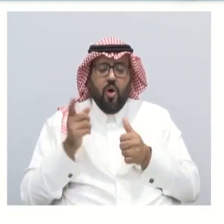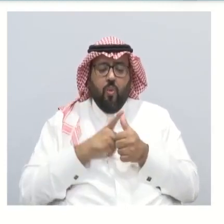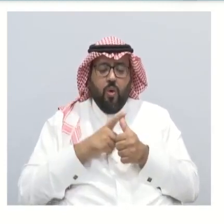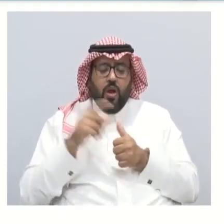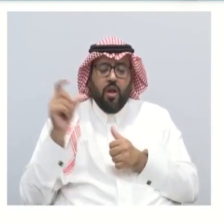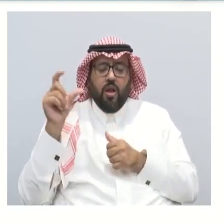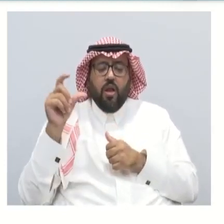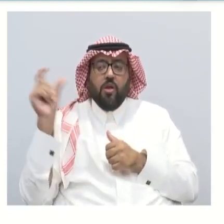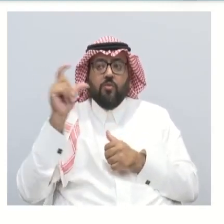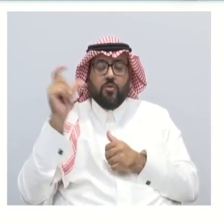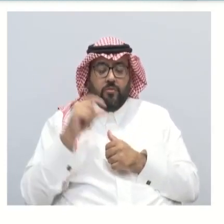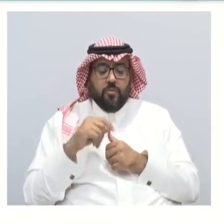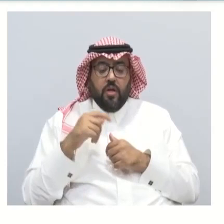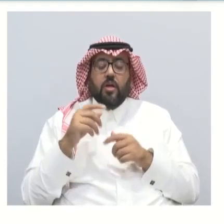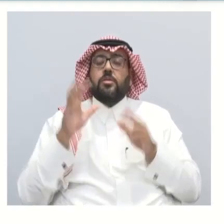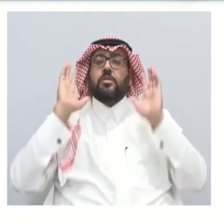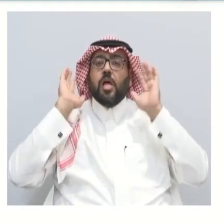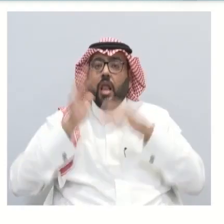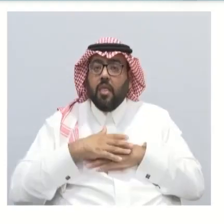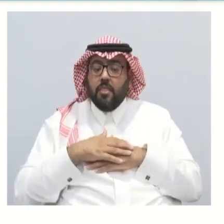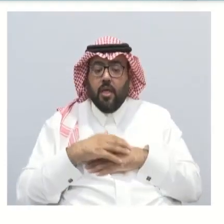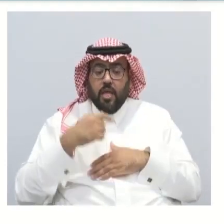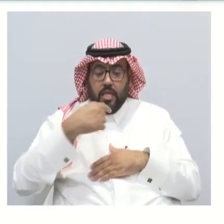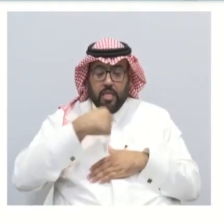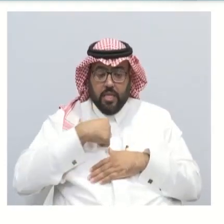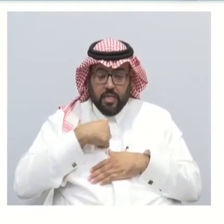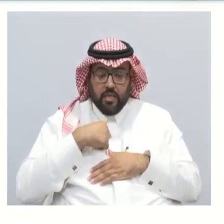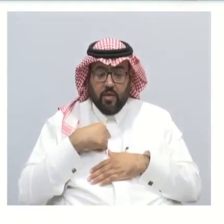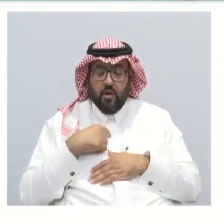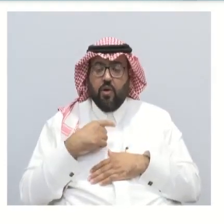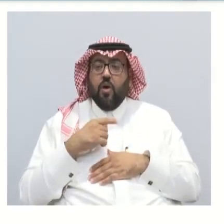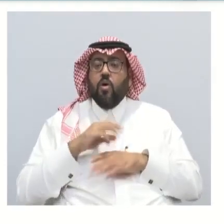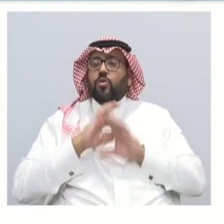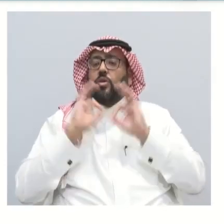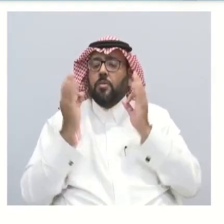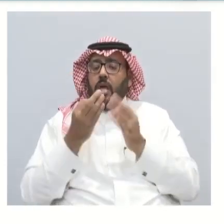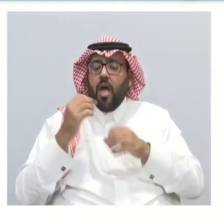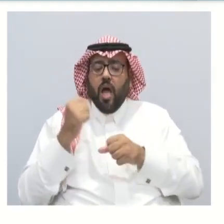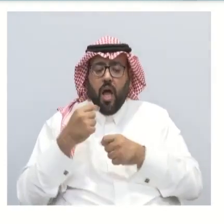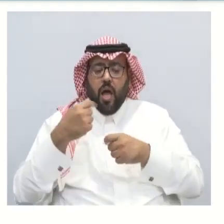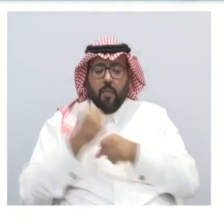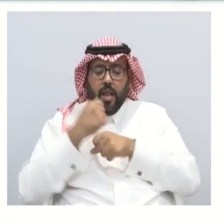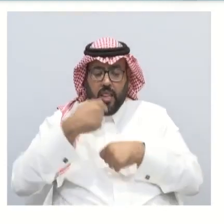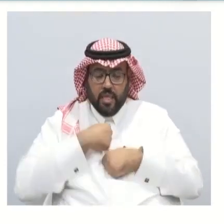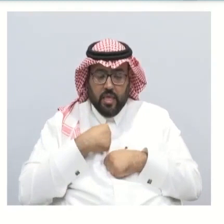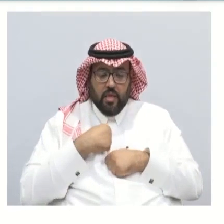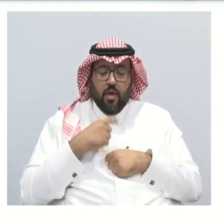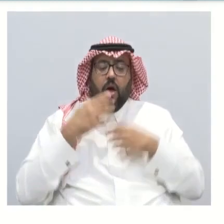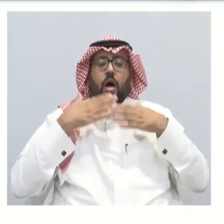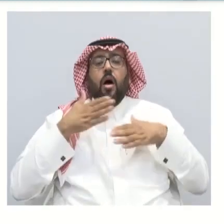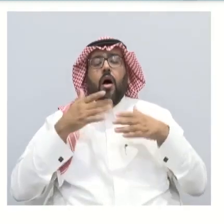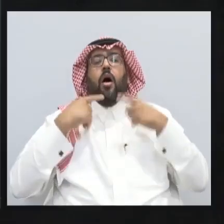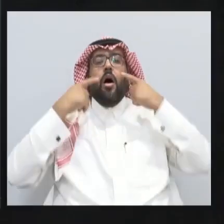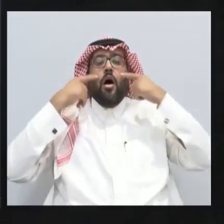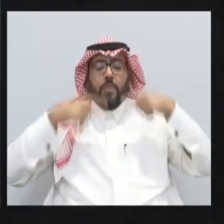صلاتي عبادتك هذه متعلقه بالعبد صلاتي ونسكي ومحياي ومماتي